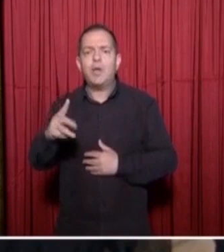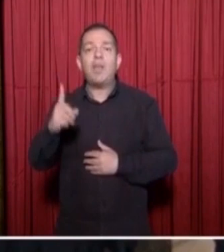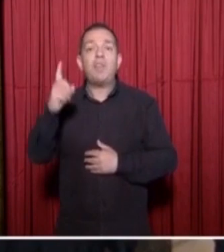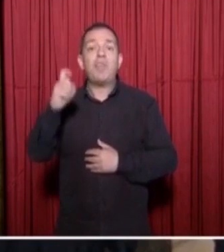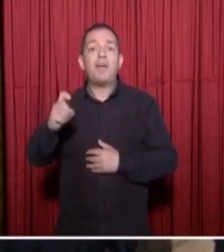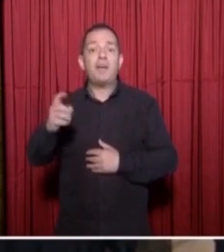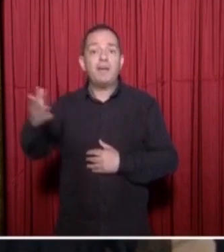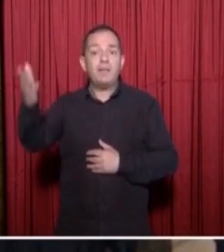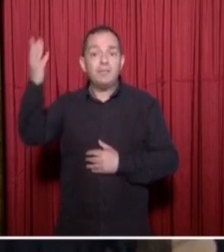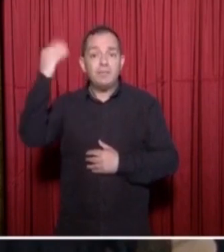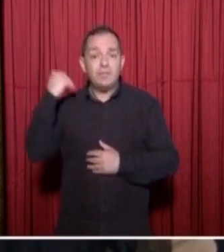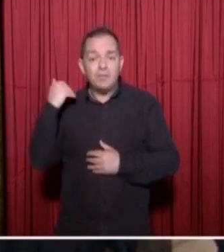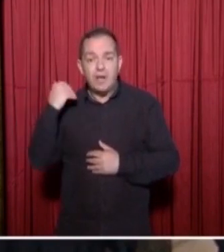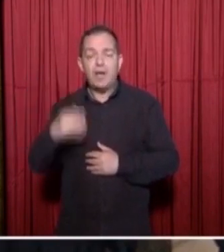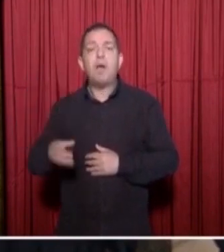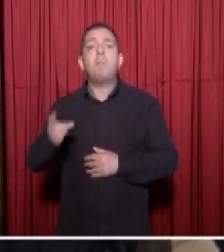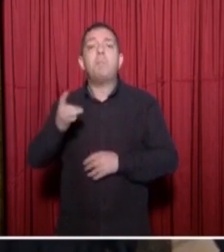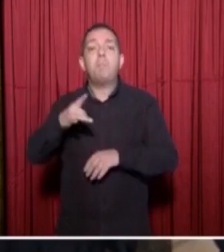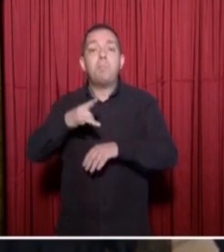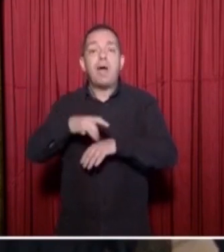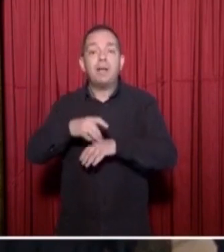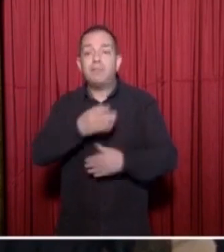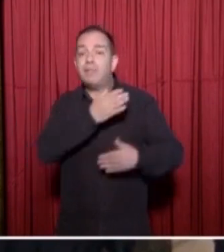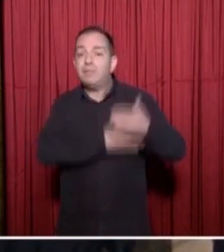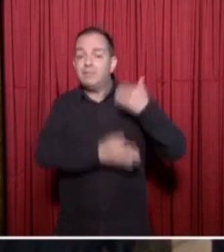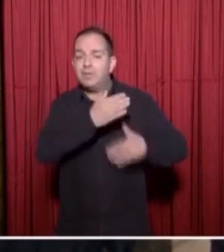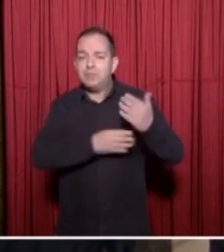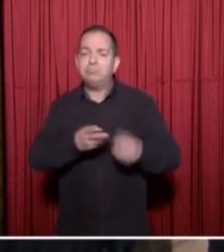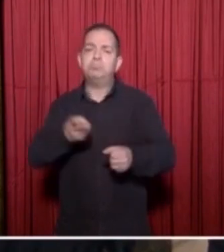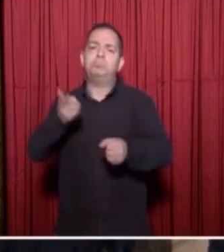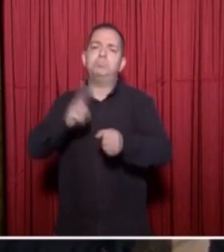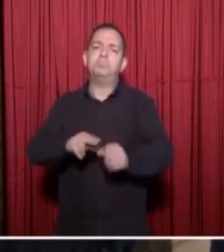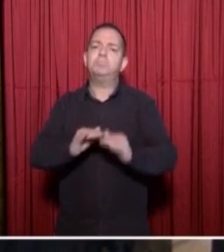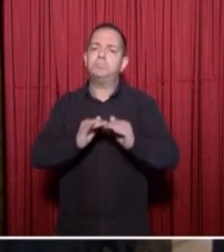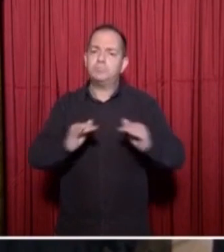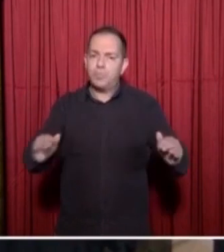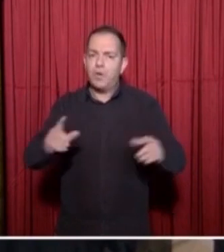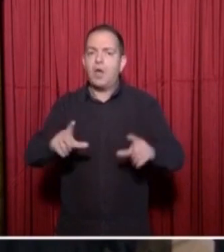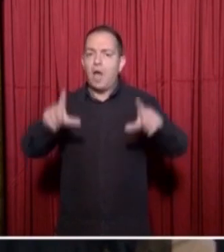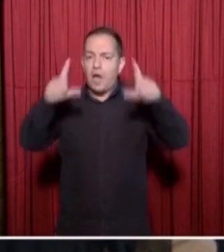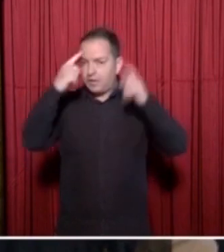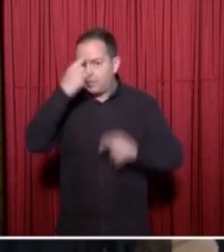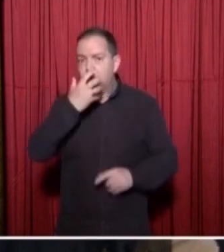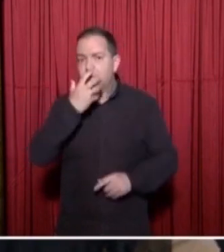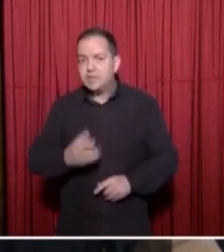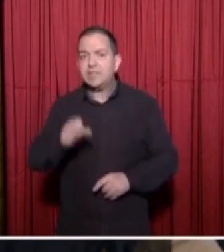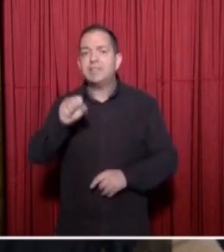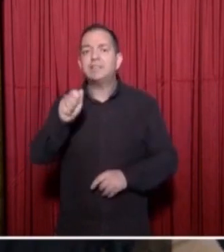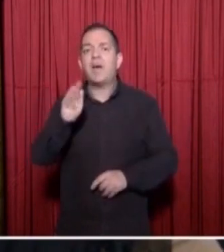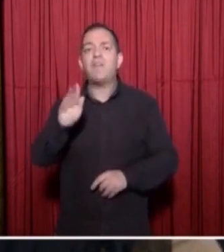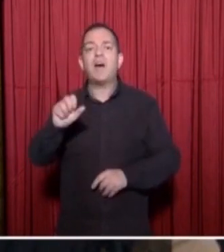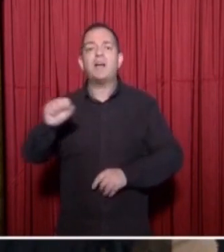1310 ο εκ νέων πατρών καταγόμενος εν ειρήνη τελειούτε, Όσιος Ιωάσαφος συνασκητής